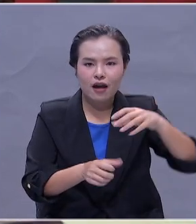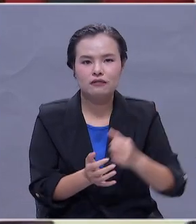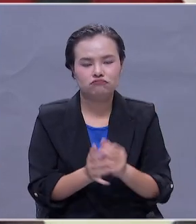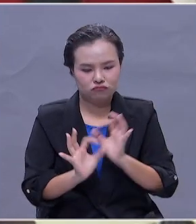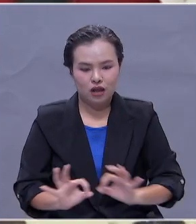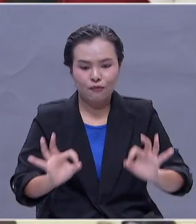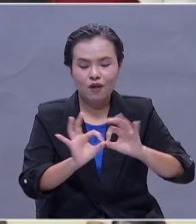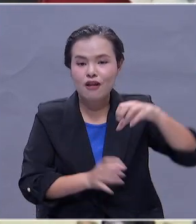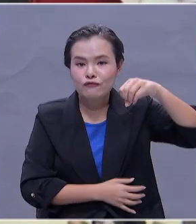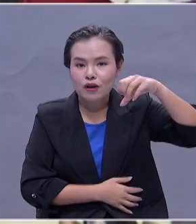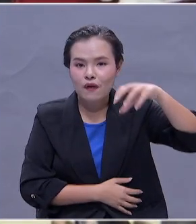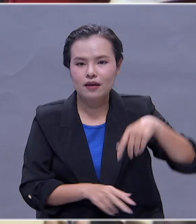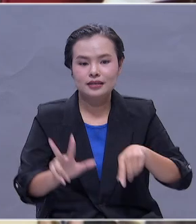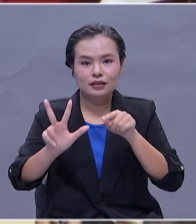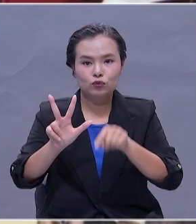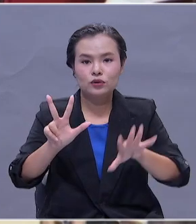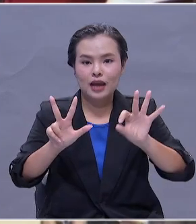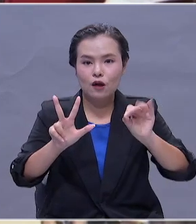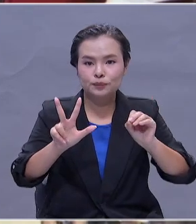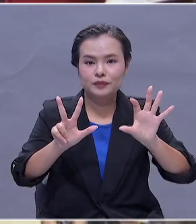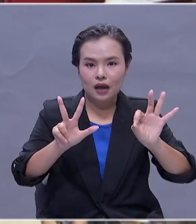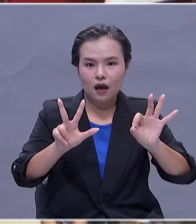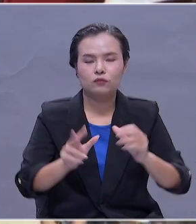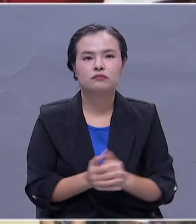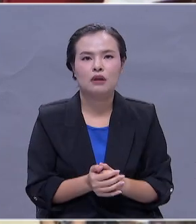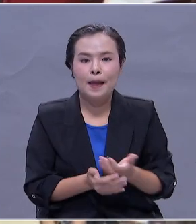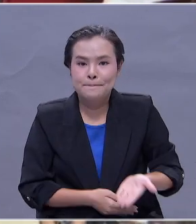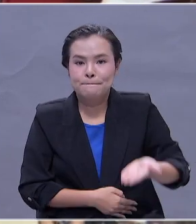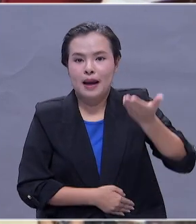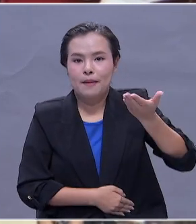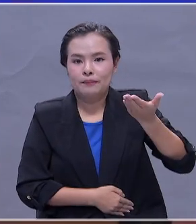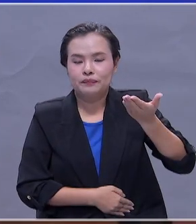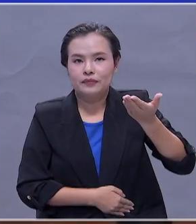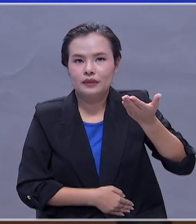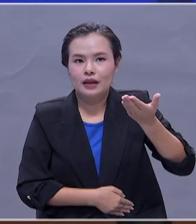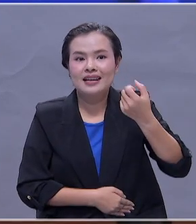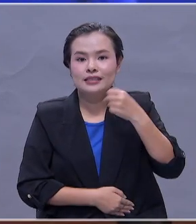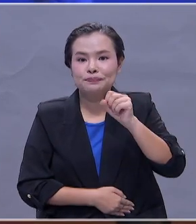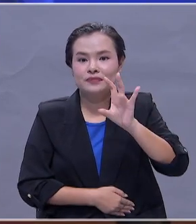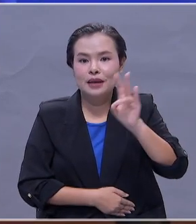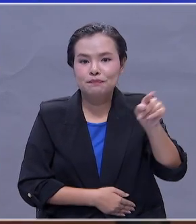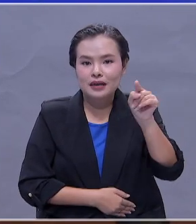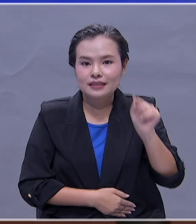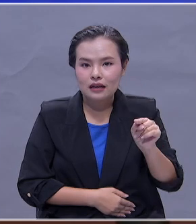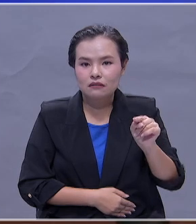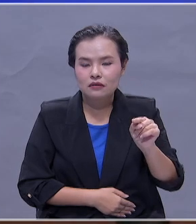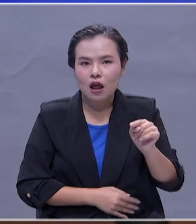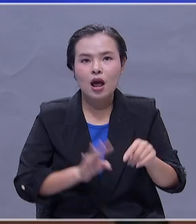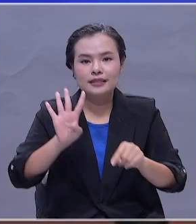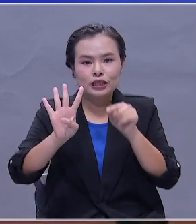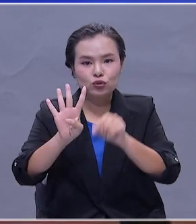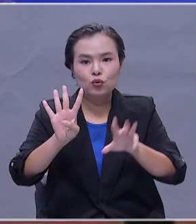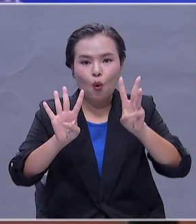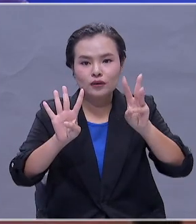นี้เนี่ยค่าไฟอยู่ที่ 3.99สตางค์ต่อหน่วยถ้าจะปรับขึ้นไป17%ใช่่ไหมยคะเป็น 4. 68